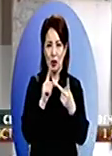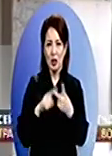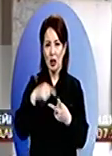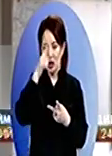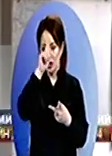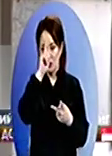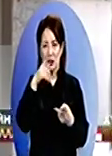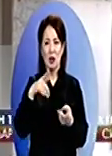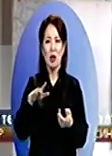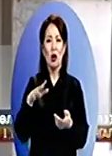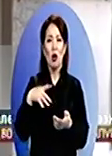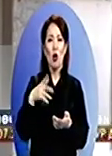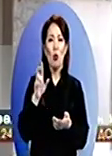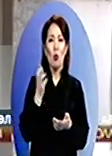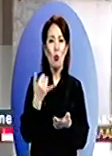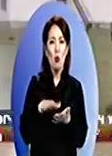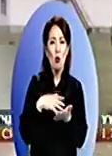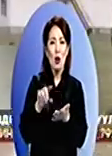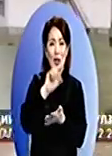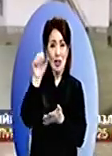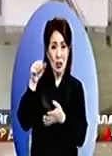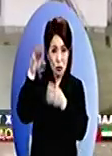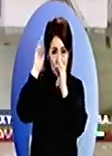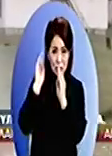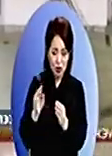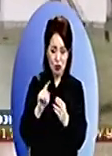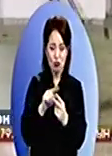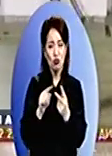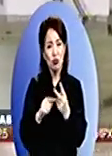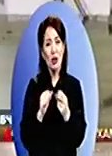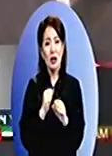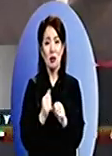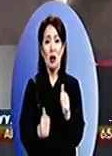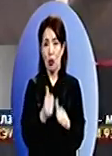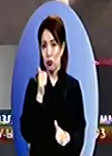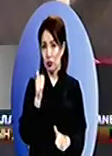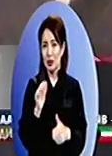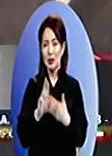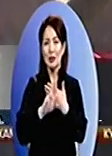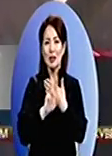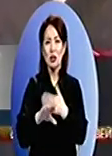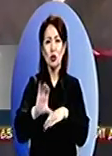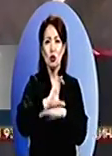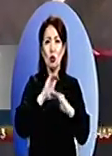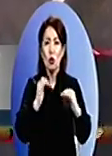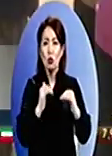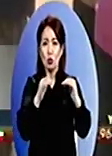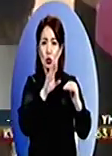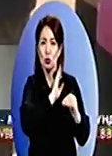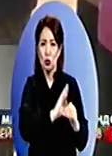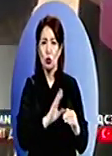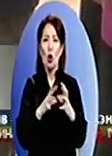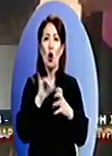асуудлыг шийдсэн гэд хэд хэдэн ажлуудыг амжилттай хийсэн байна. Цаашид сум орон нутгийг хөгжүүлэхийн тулд олон улсын төсөл